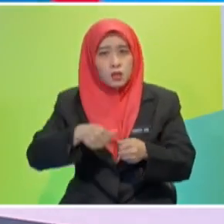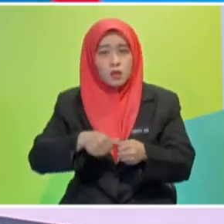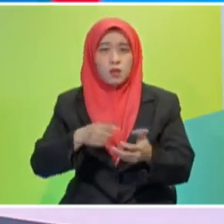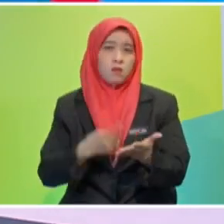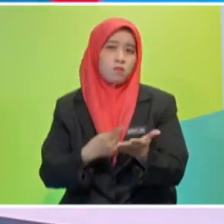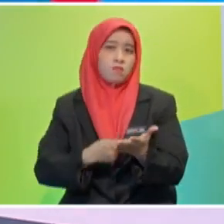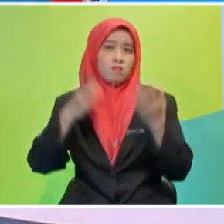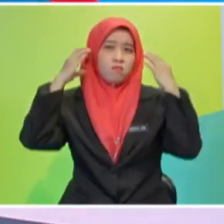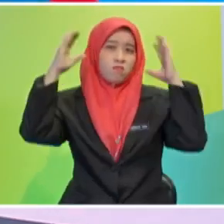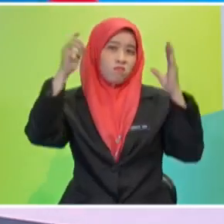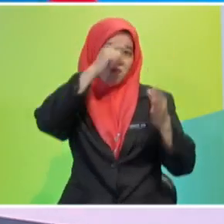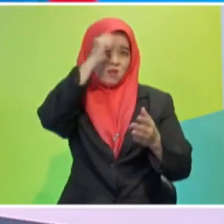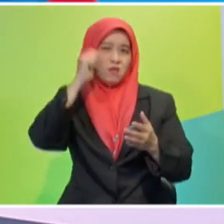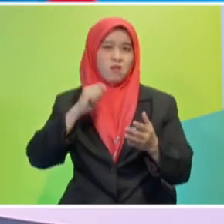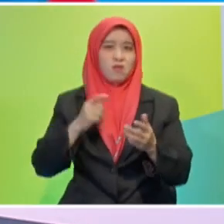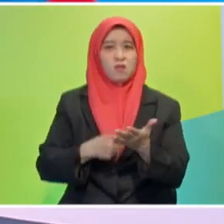tanya, kadang-kadang dia teringat,